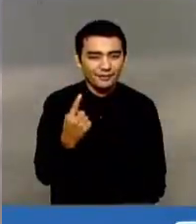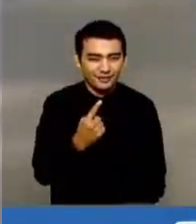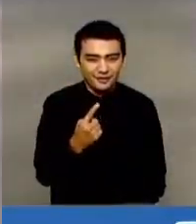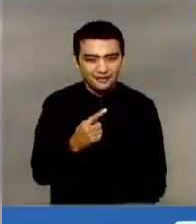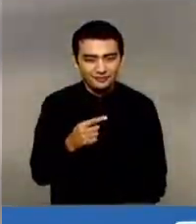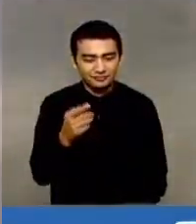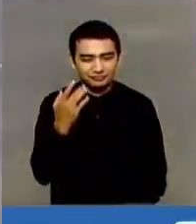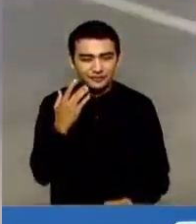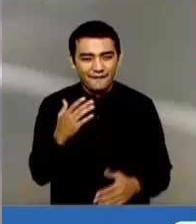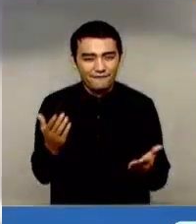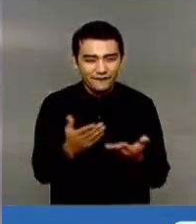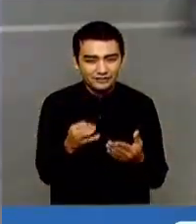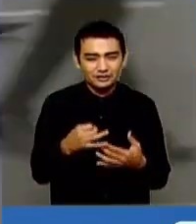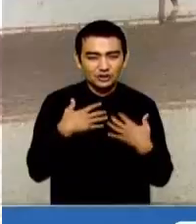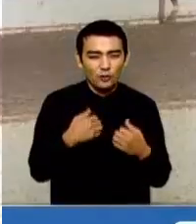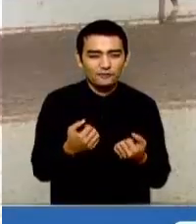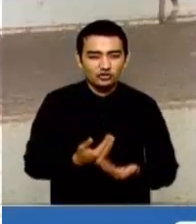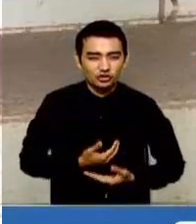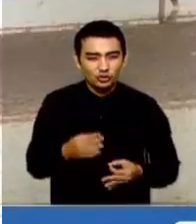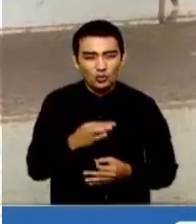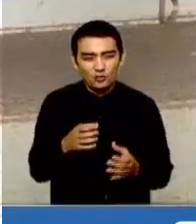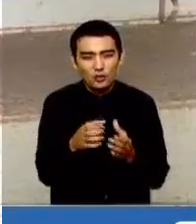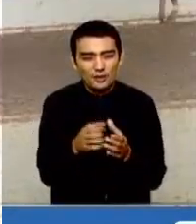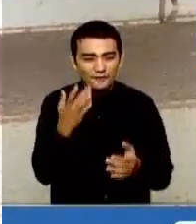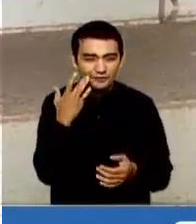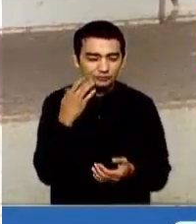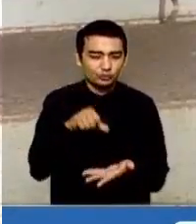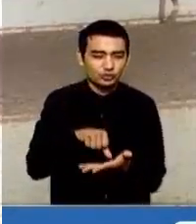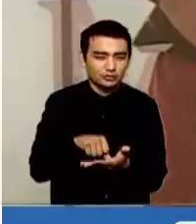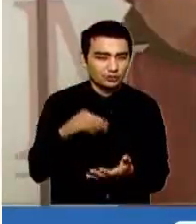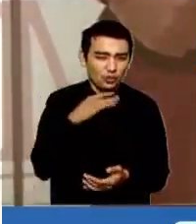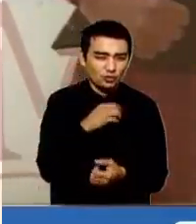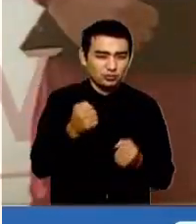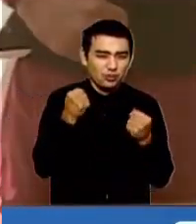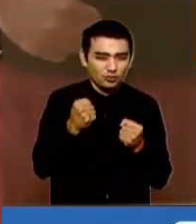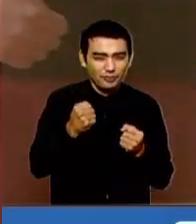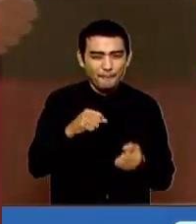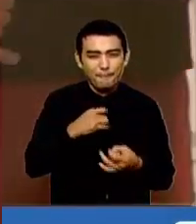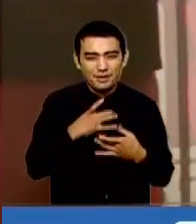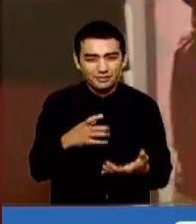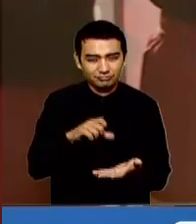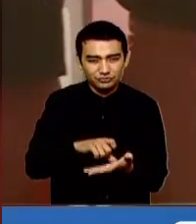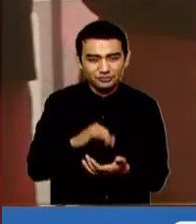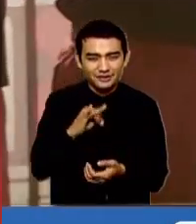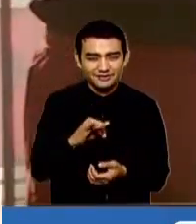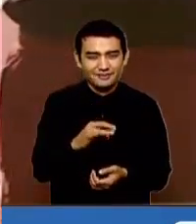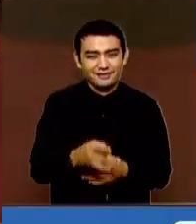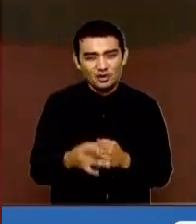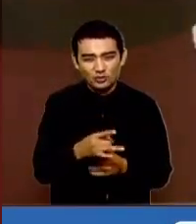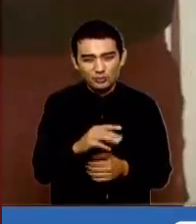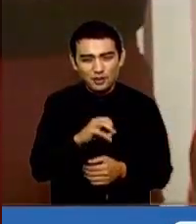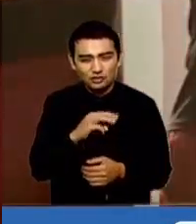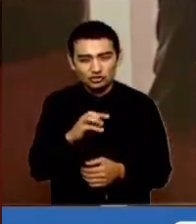по контролю веса и здоровому образу жизни компания выступает партнером множество спортивных мероприятий и международного и регионального